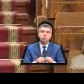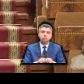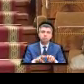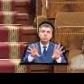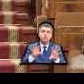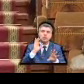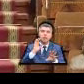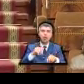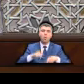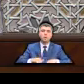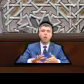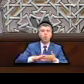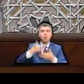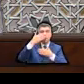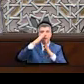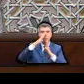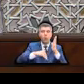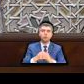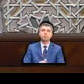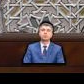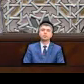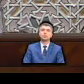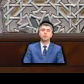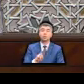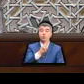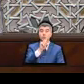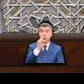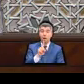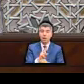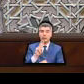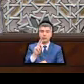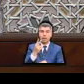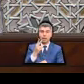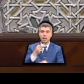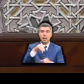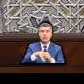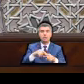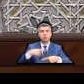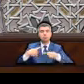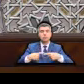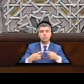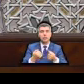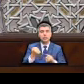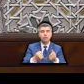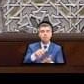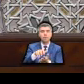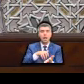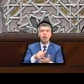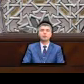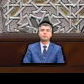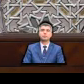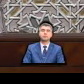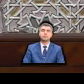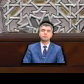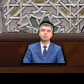الإداري. شكرا. السؤال الثاني للسيدات والسادة النواب المحترمين فريق الأصالة والمعاصرة، فليتفضل أحد واضع